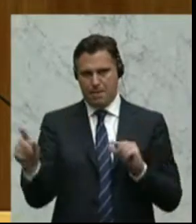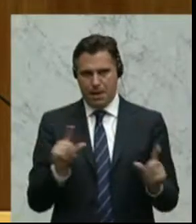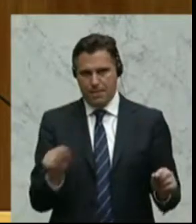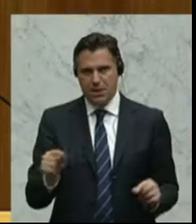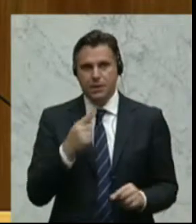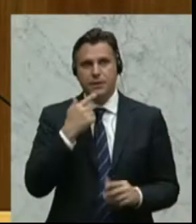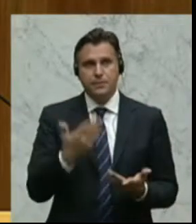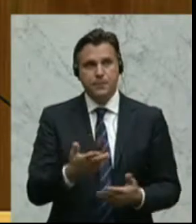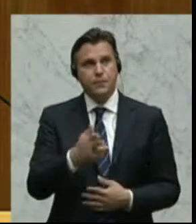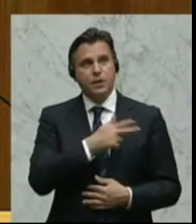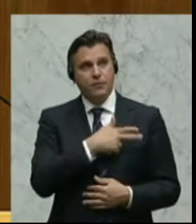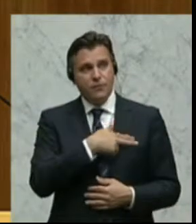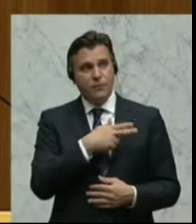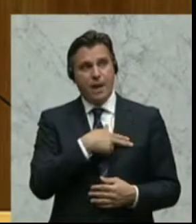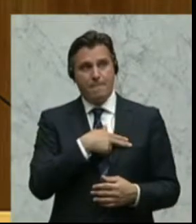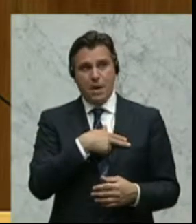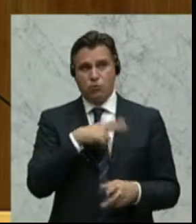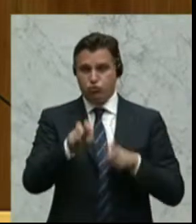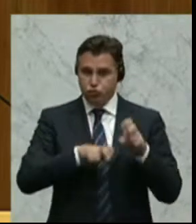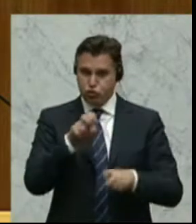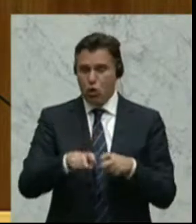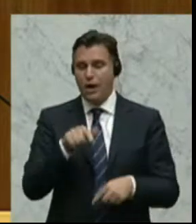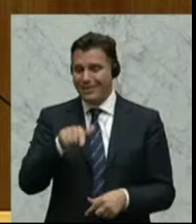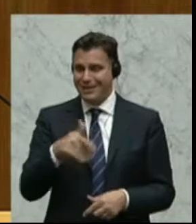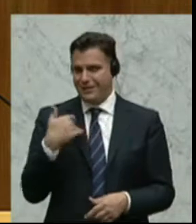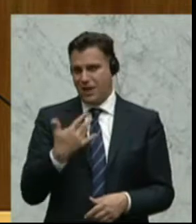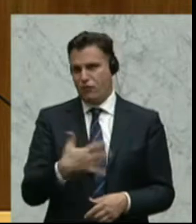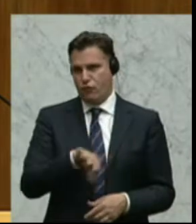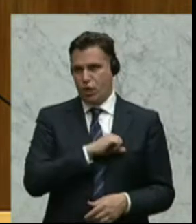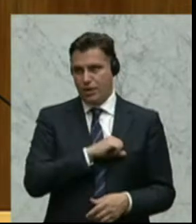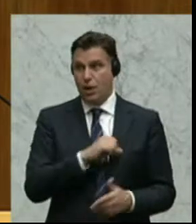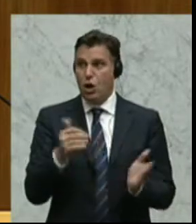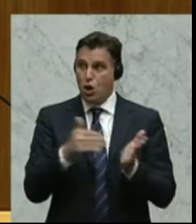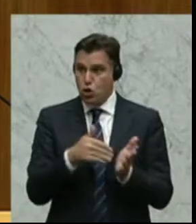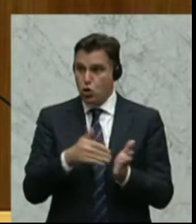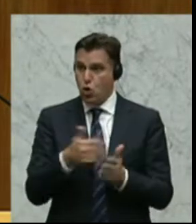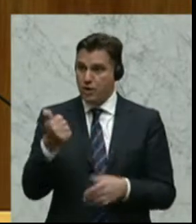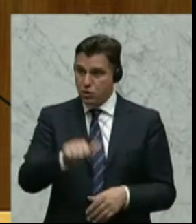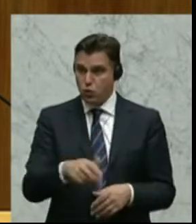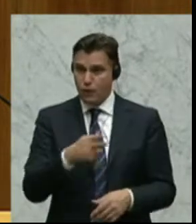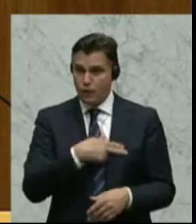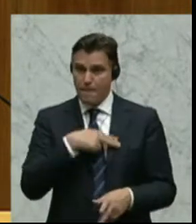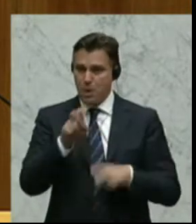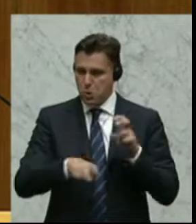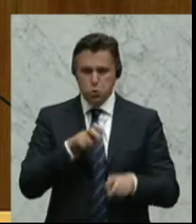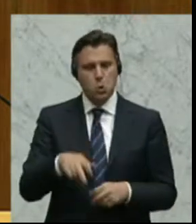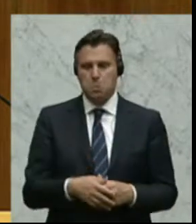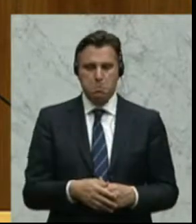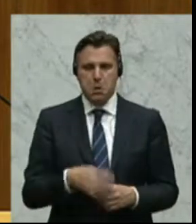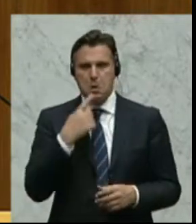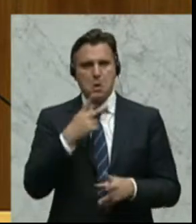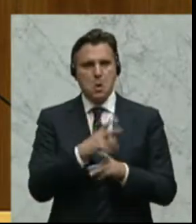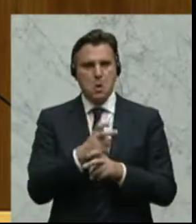letzter Standortvorteil, was die Abgaben anlangt. Wenn jetzt auch der verschwindet, gibt es kein Motiv mehr, in Österreich Geld zu